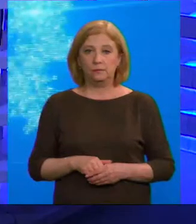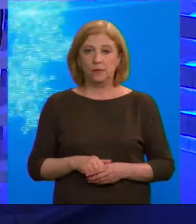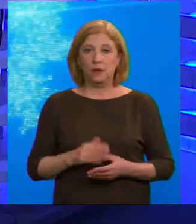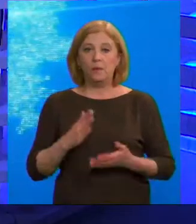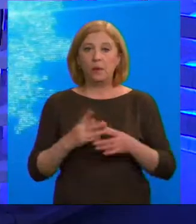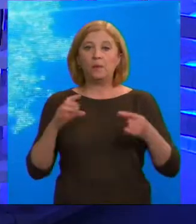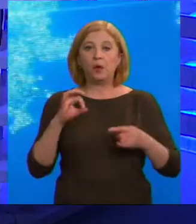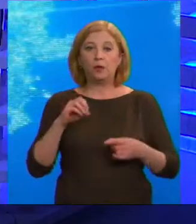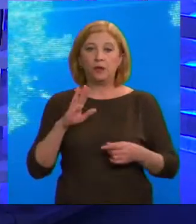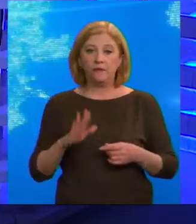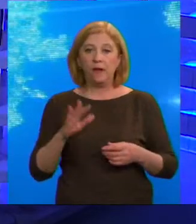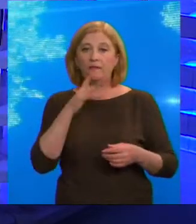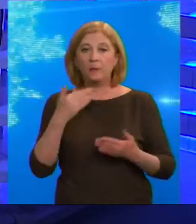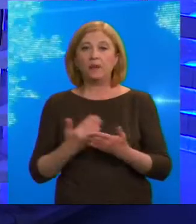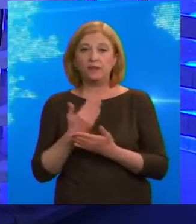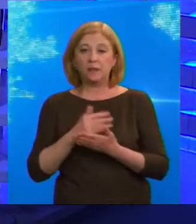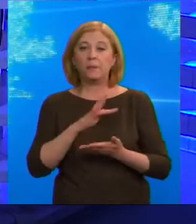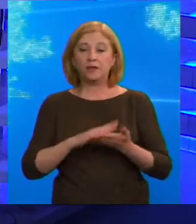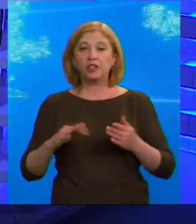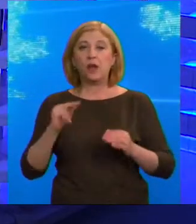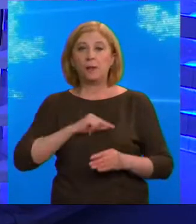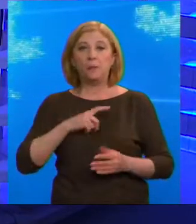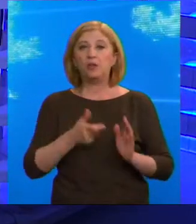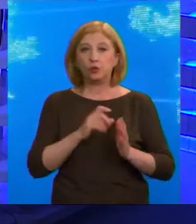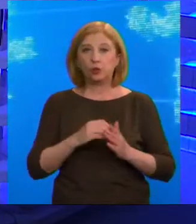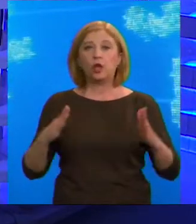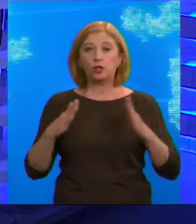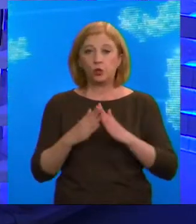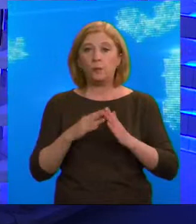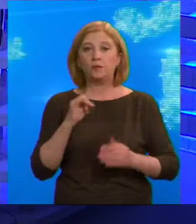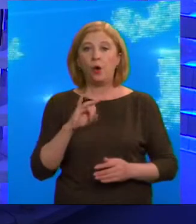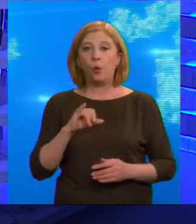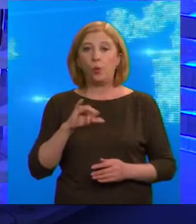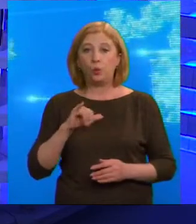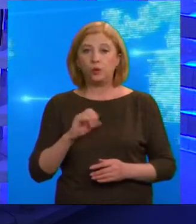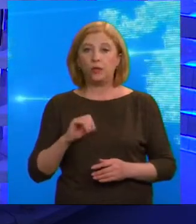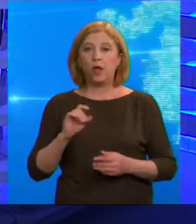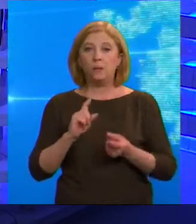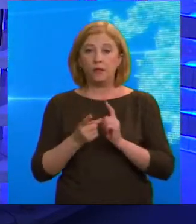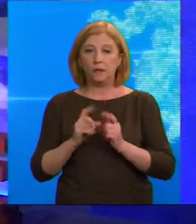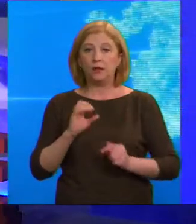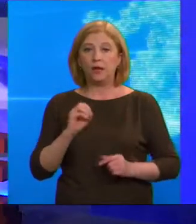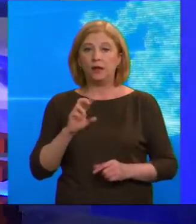В прямом эфире на УТВ «Время новостей». Мы продолжаем работать не из студии, а из дома. С вами Иван Уткин, сурдоперевод Елены Бородулиной. Здравствуйте.